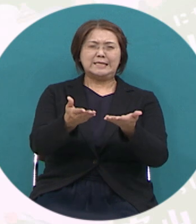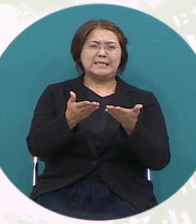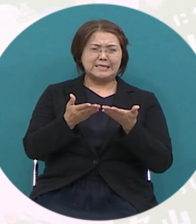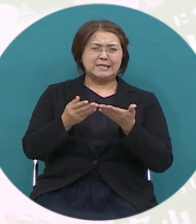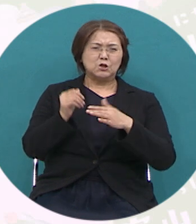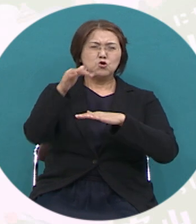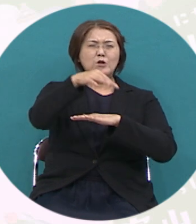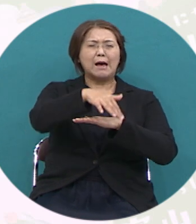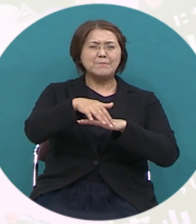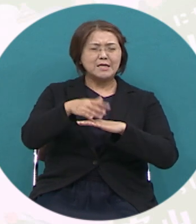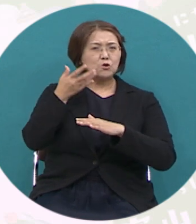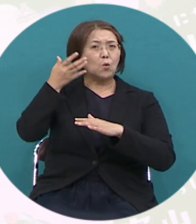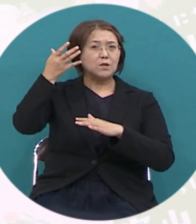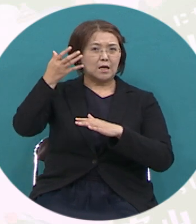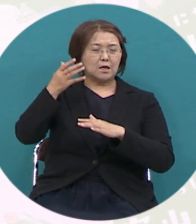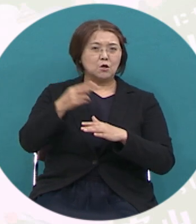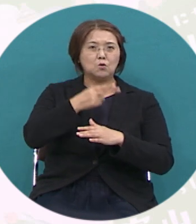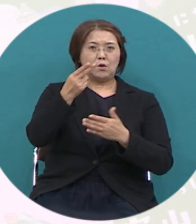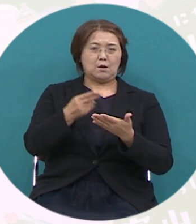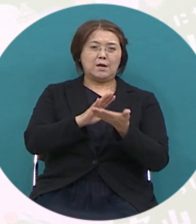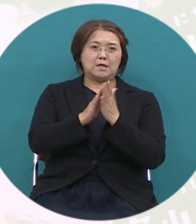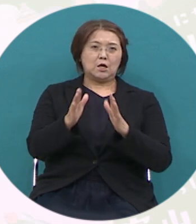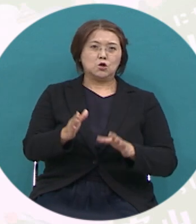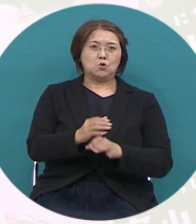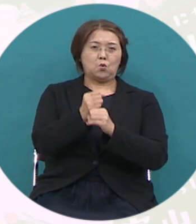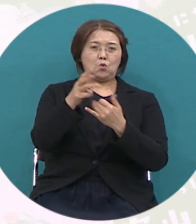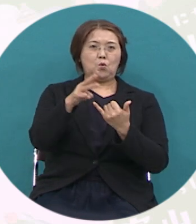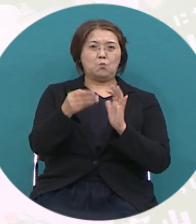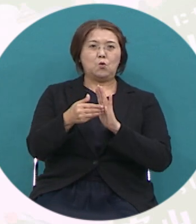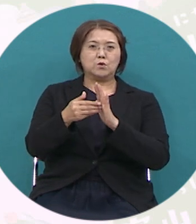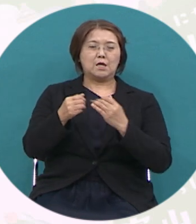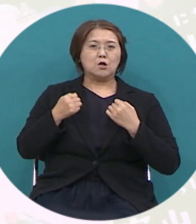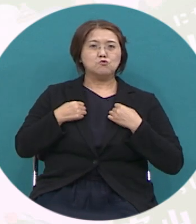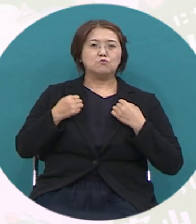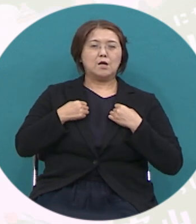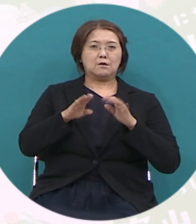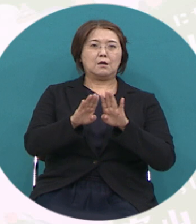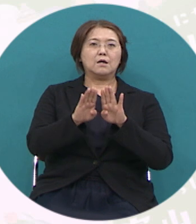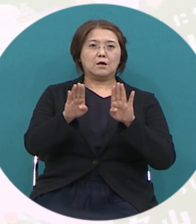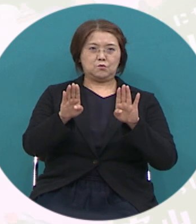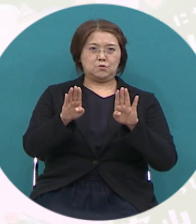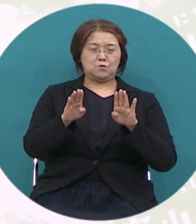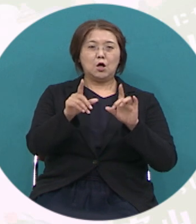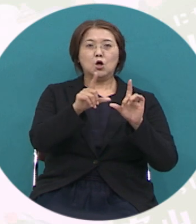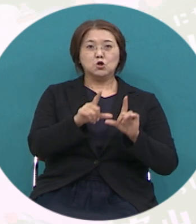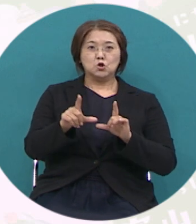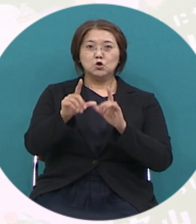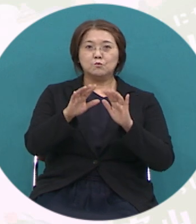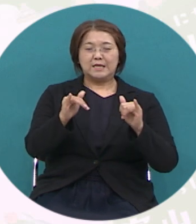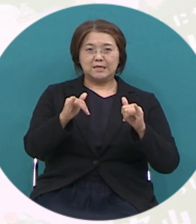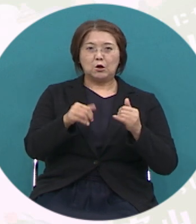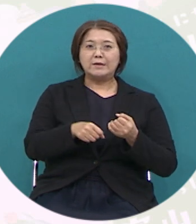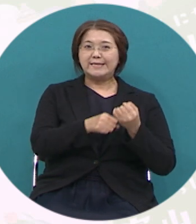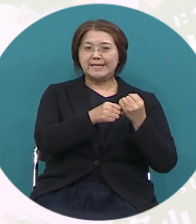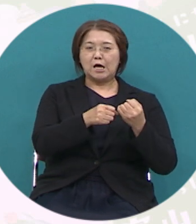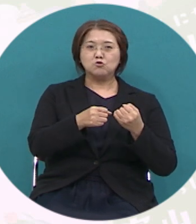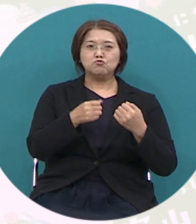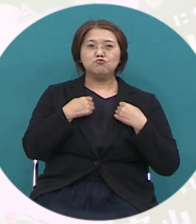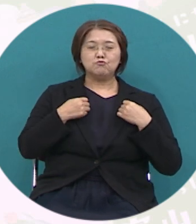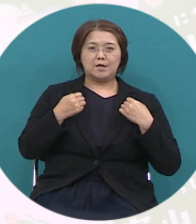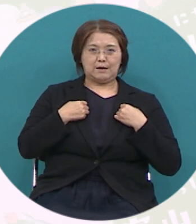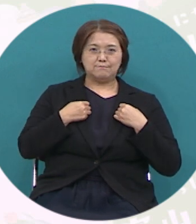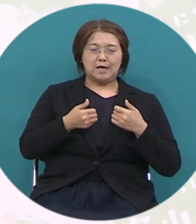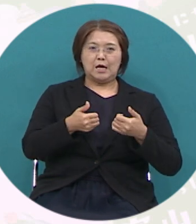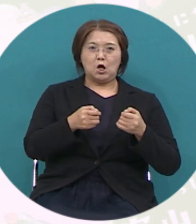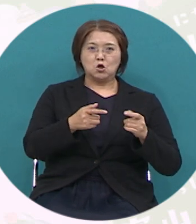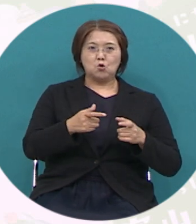定した富山県総合防災訓練が行われます。住民の避難訓練やドローンを使った